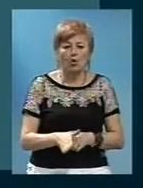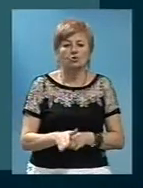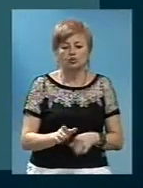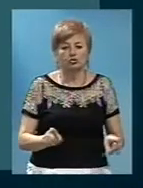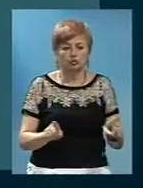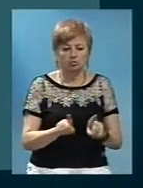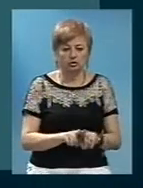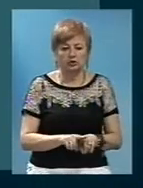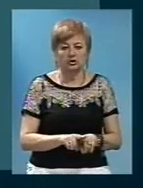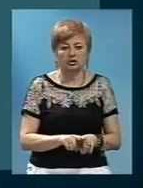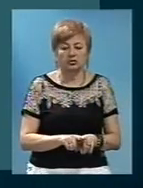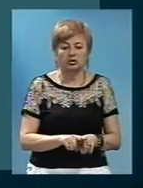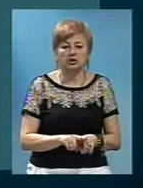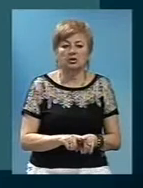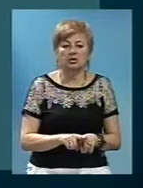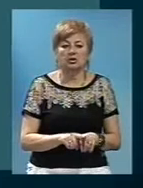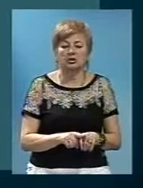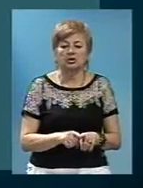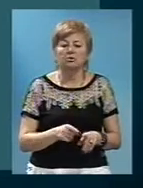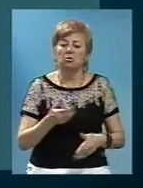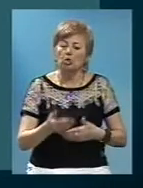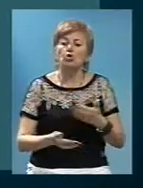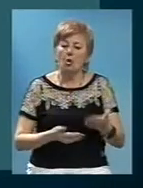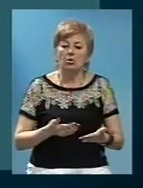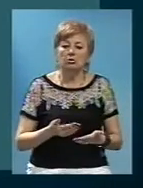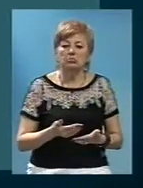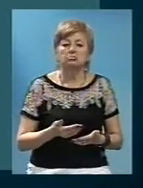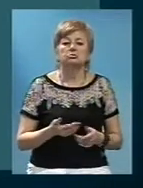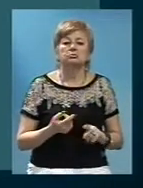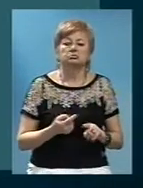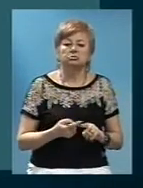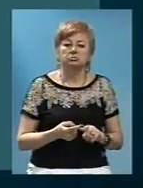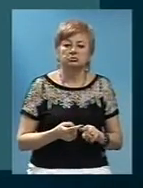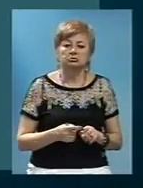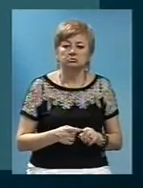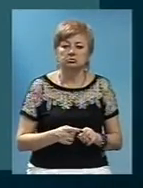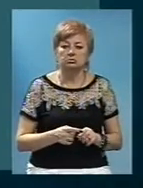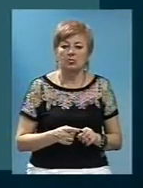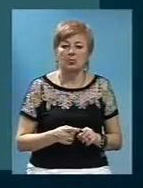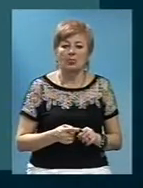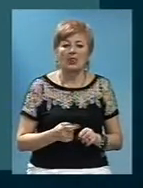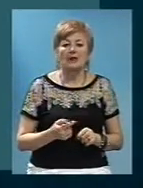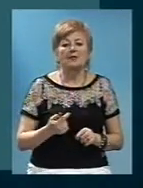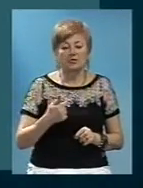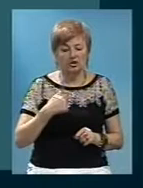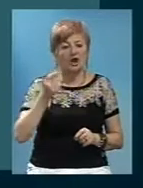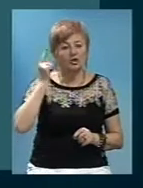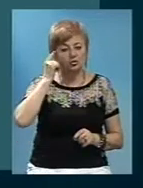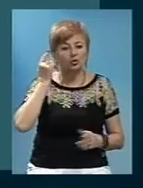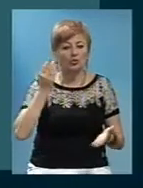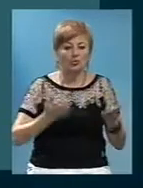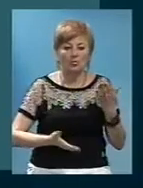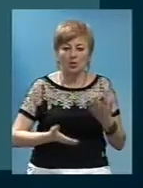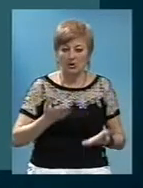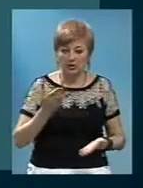такий неминучий крок, що треба було все переосмислити. От я думаю, що ми ще до